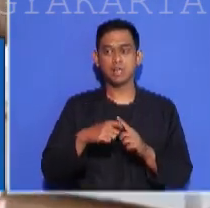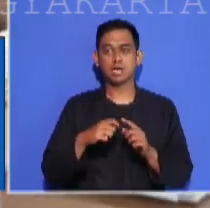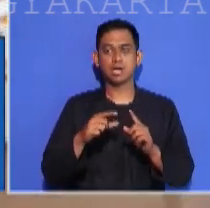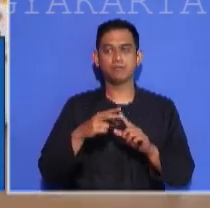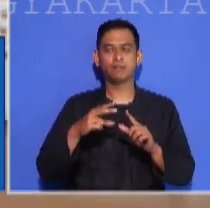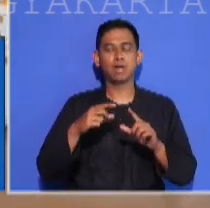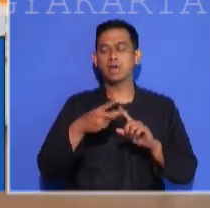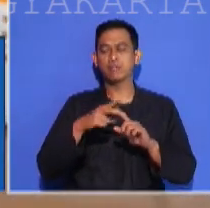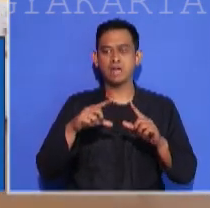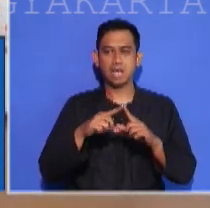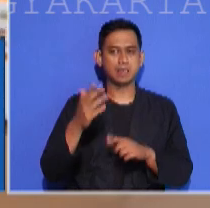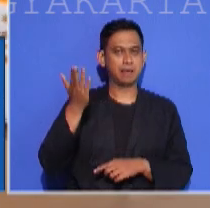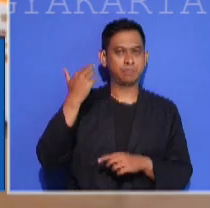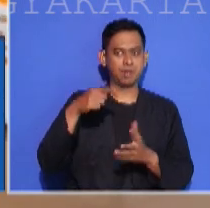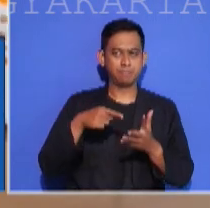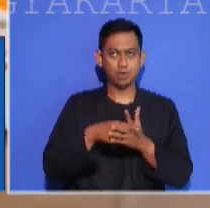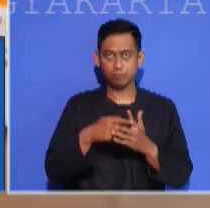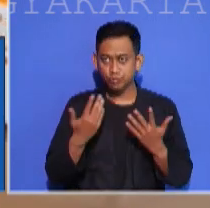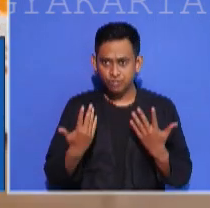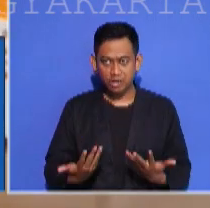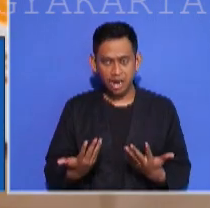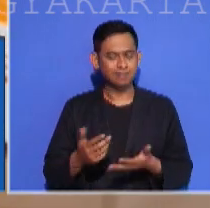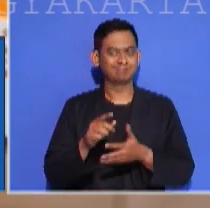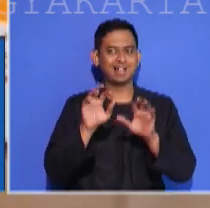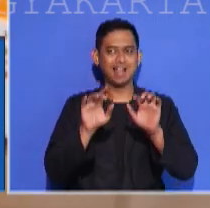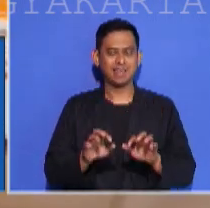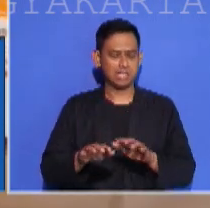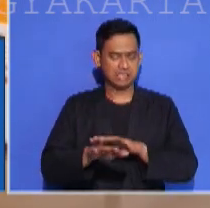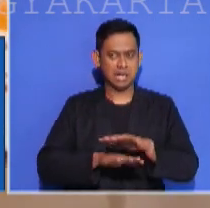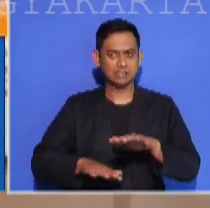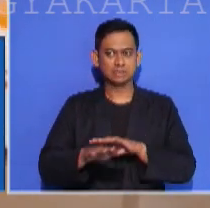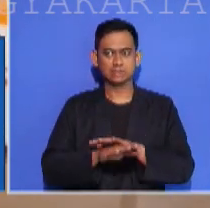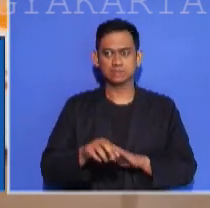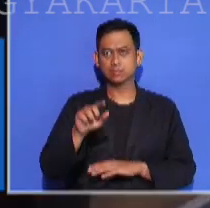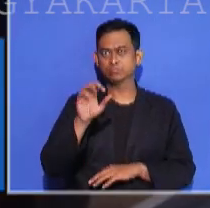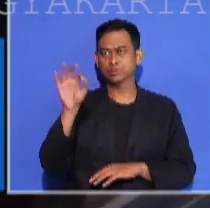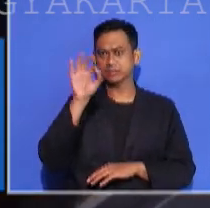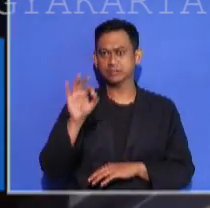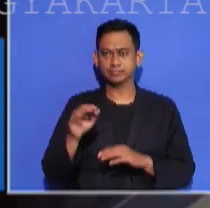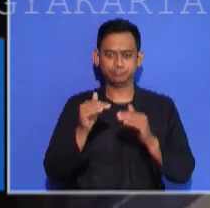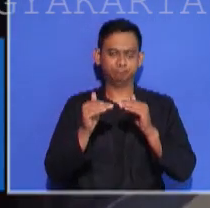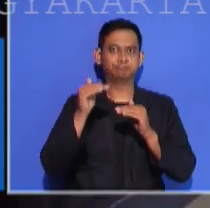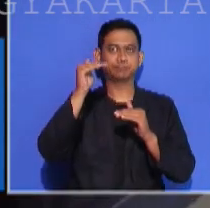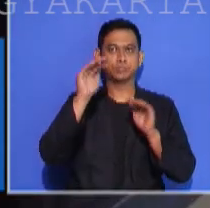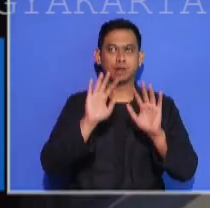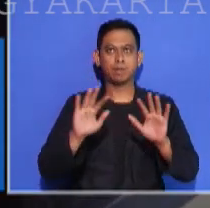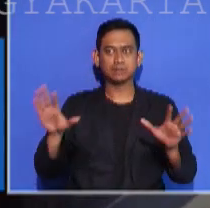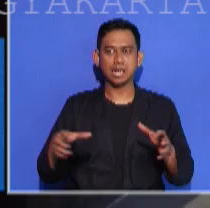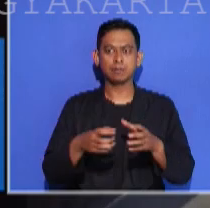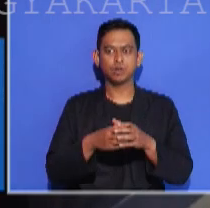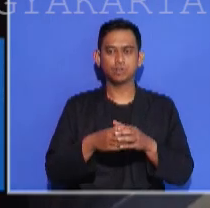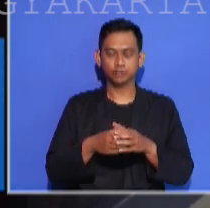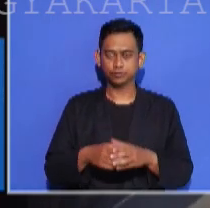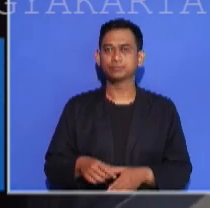partisipasi pemilih pemula telah melebihi standar nasional yaitu 80% lebih. Di balik tingginya angka partisipasi pemilih pemula